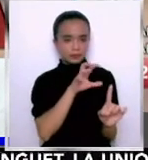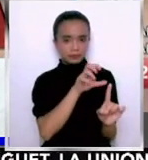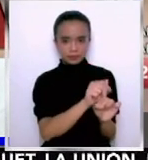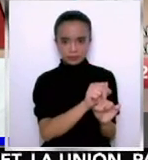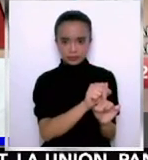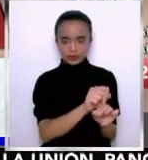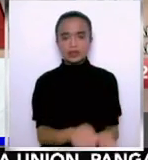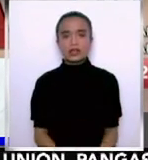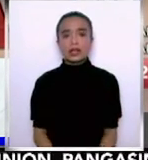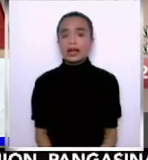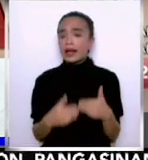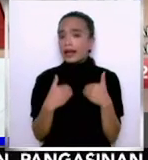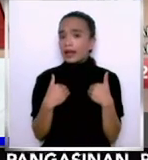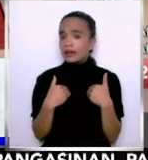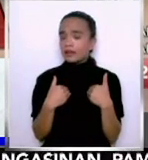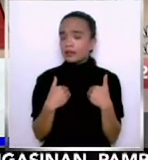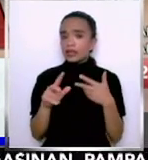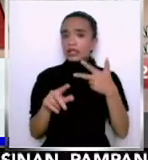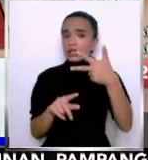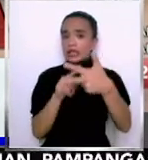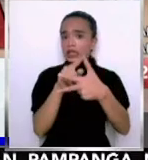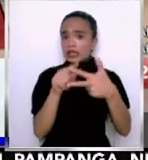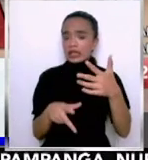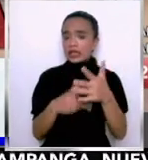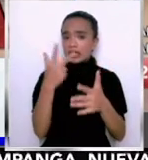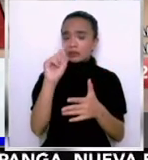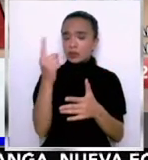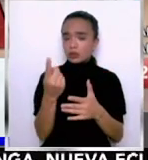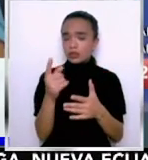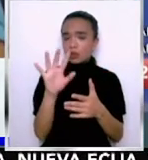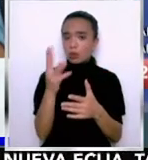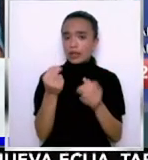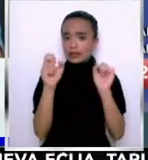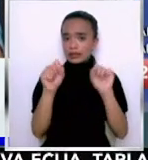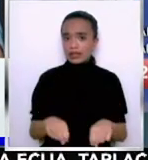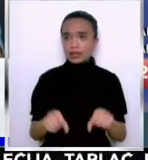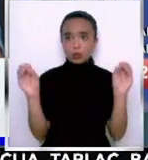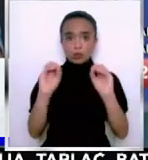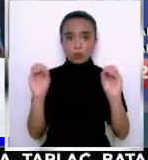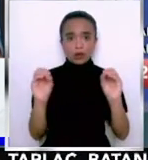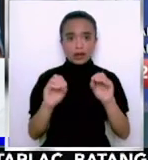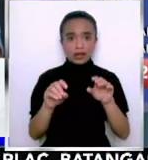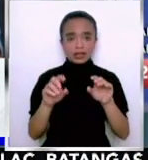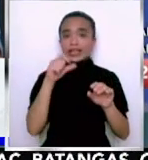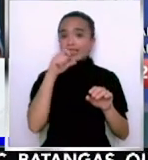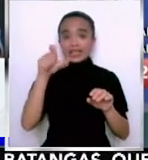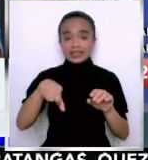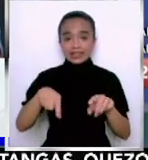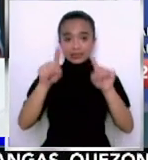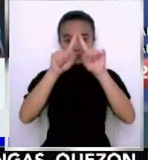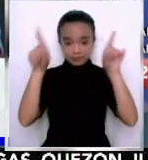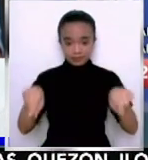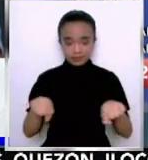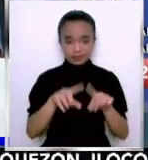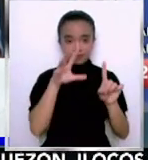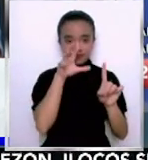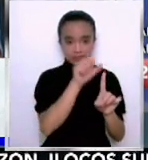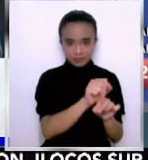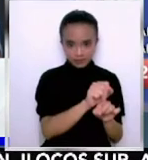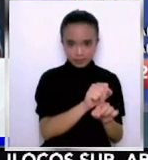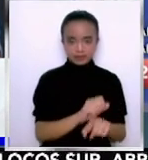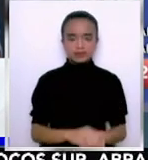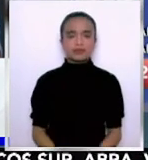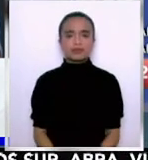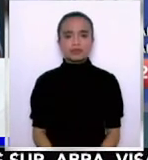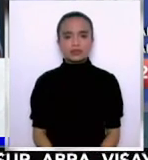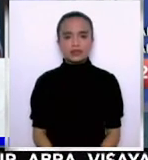3 pagkakataon lang daw kung kailan pwede ang warrantless arrest o pag-aresto ng isang tao nang walang arrest warrant.